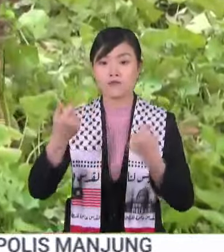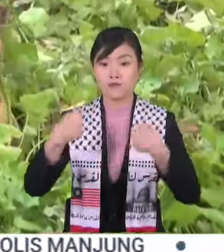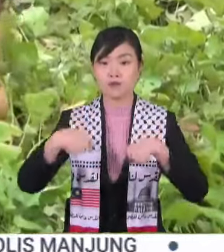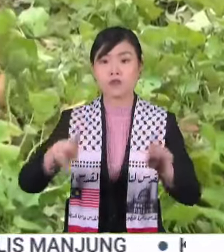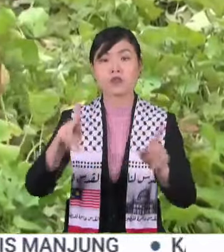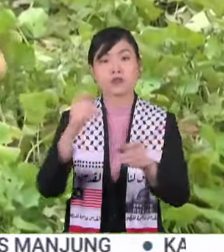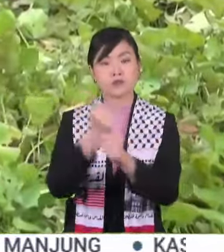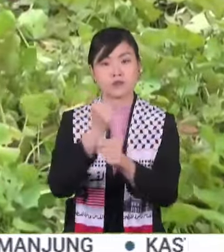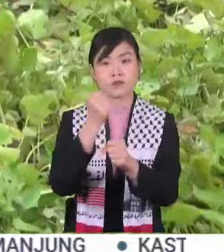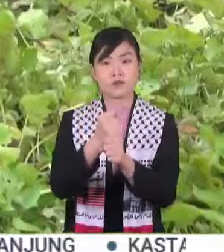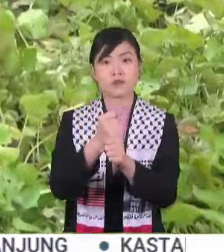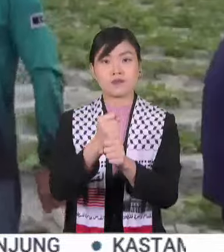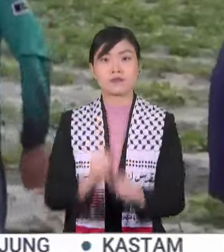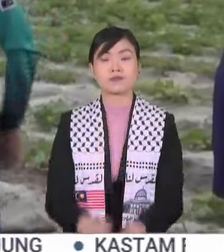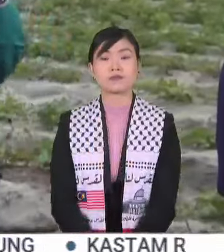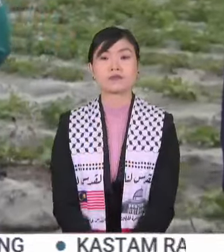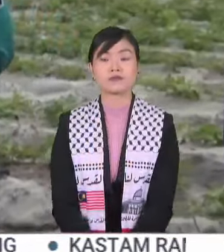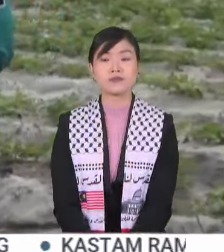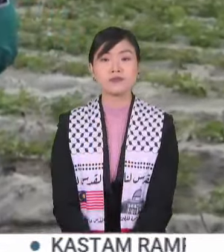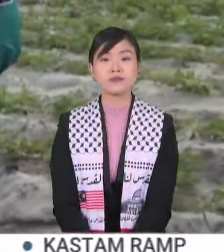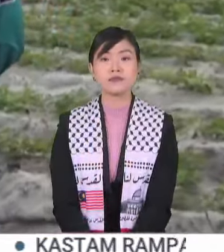tafiq Adnan